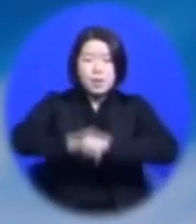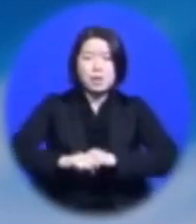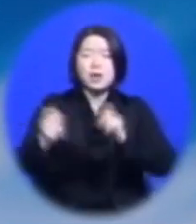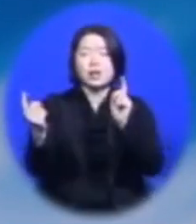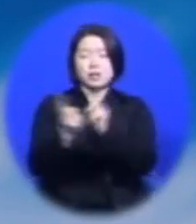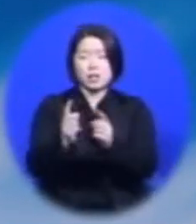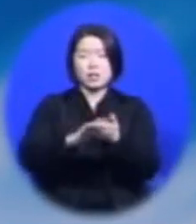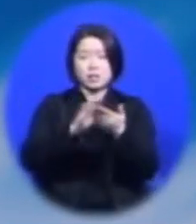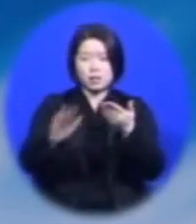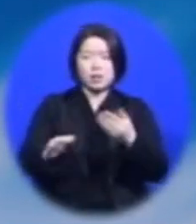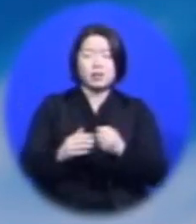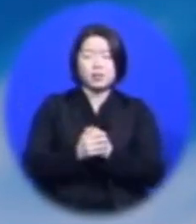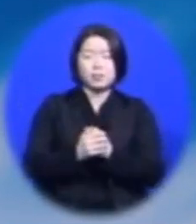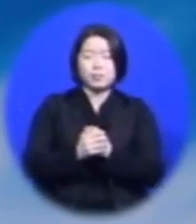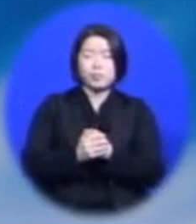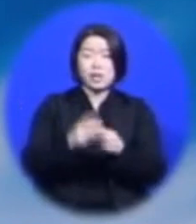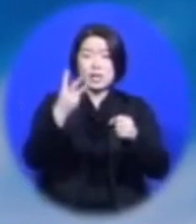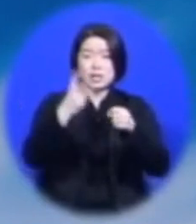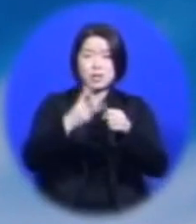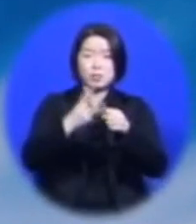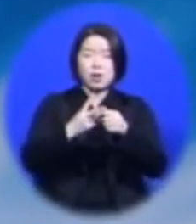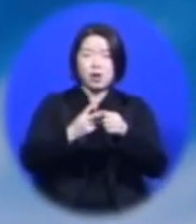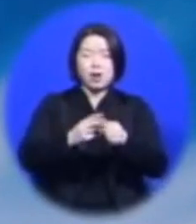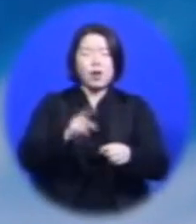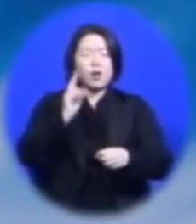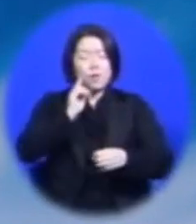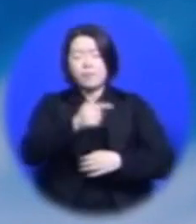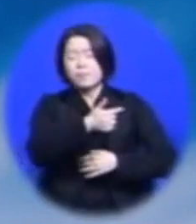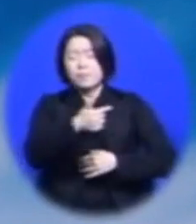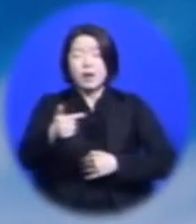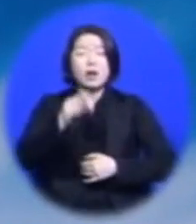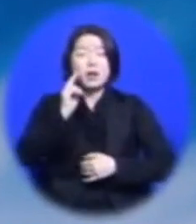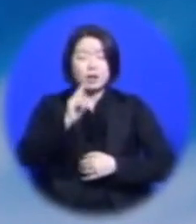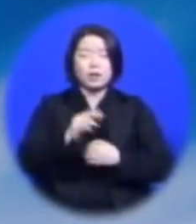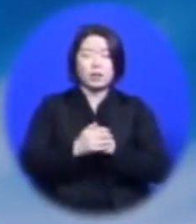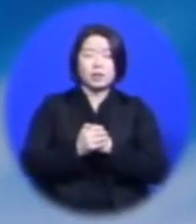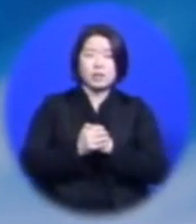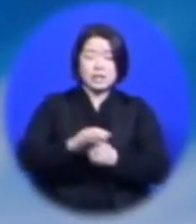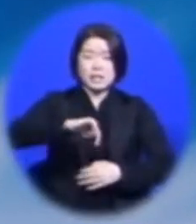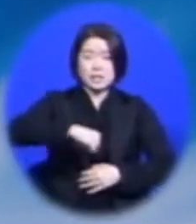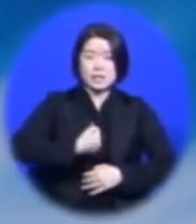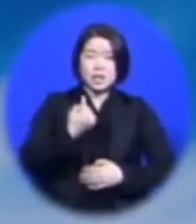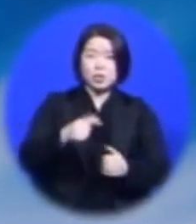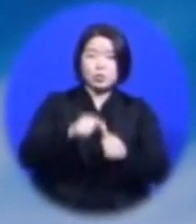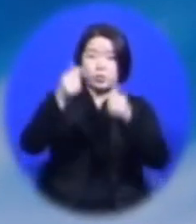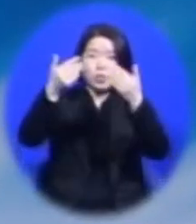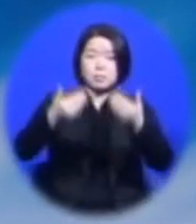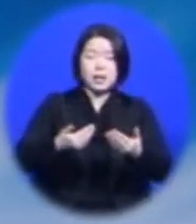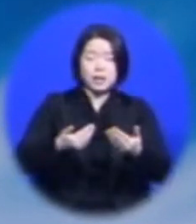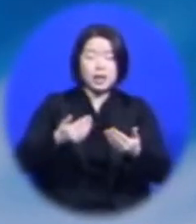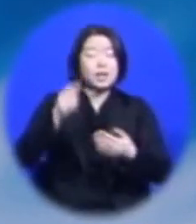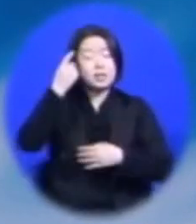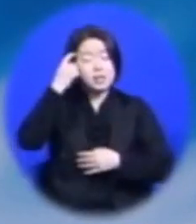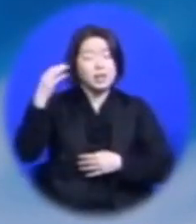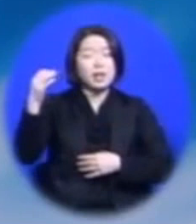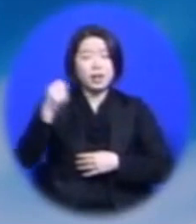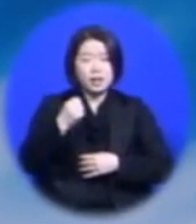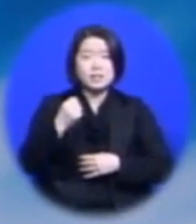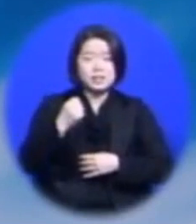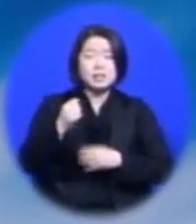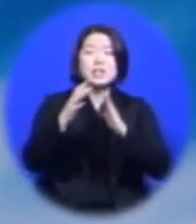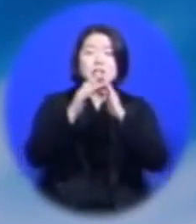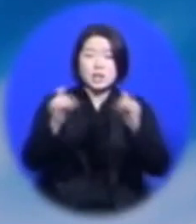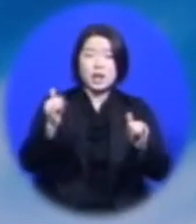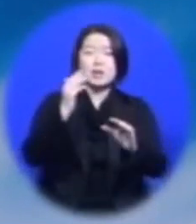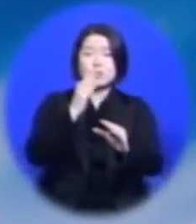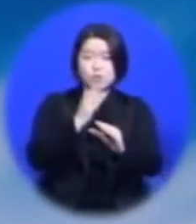것이라는. 세 번째는 아주 심각한 내용입니다. 자기는 구원받았을 거라고 생각하는